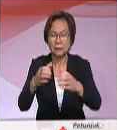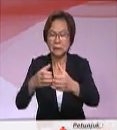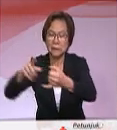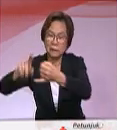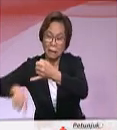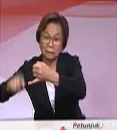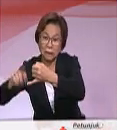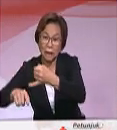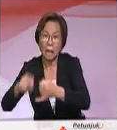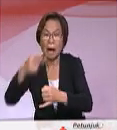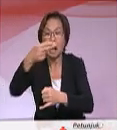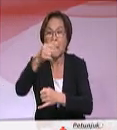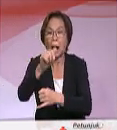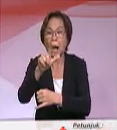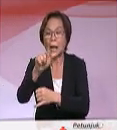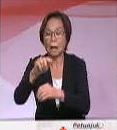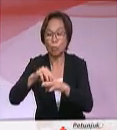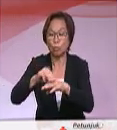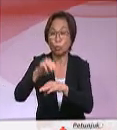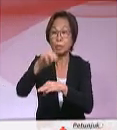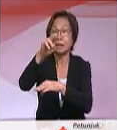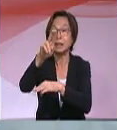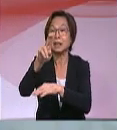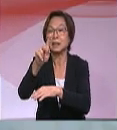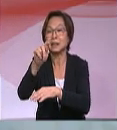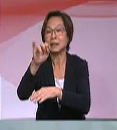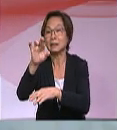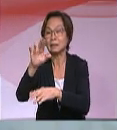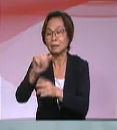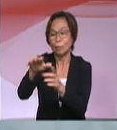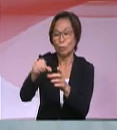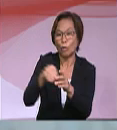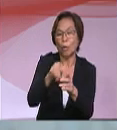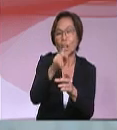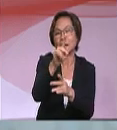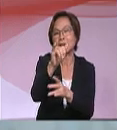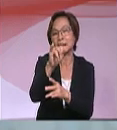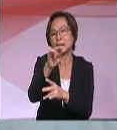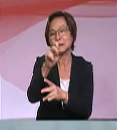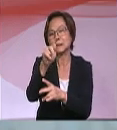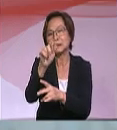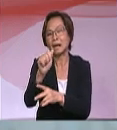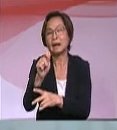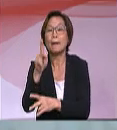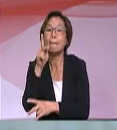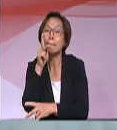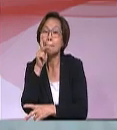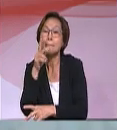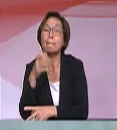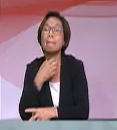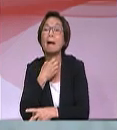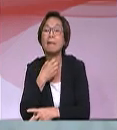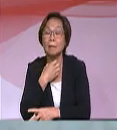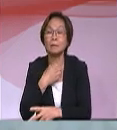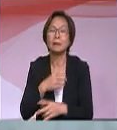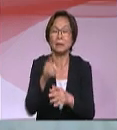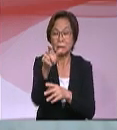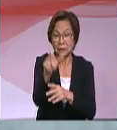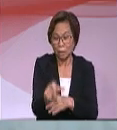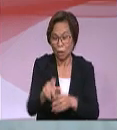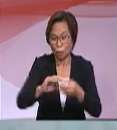terakhir ialah kluster Hala Mutiara. Kluster ini melibatkan daerah Kinta di Perak. Kes indeks bagi kluster ini iaitu kes